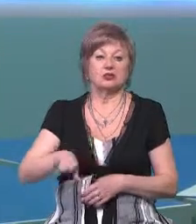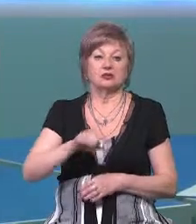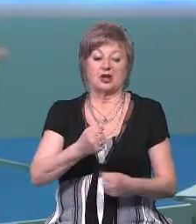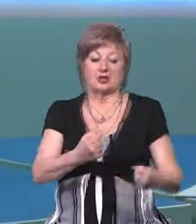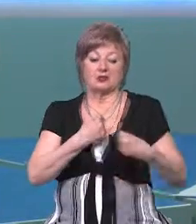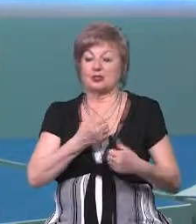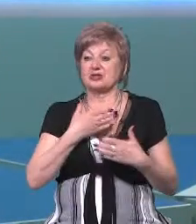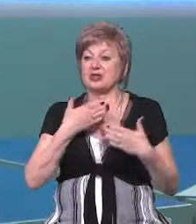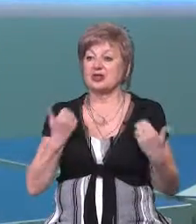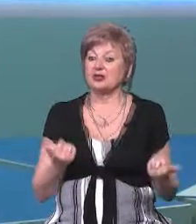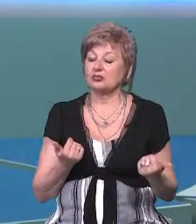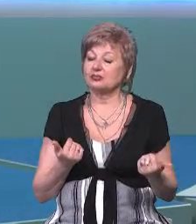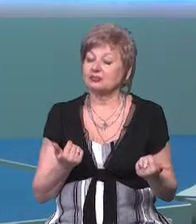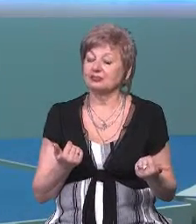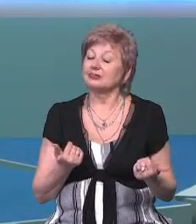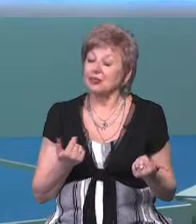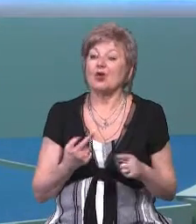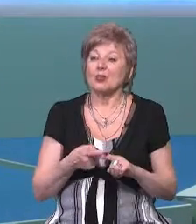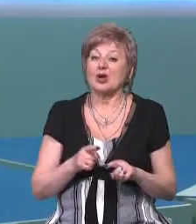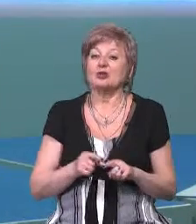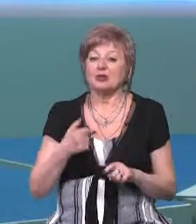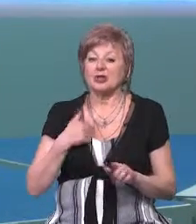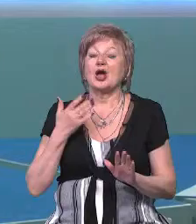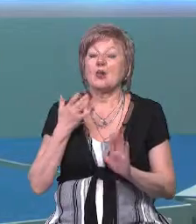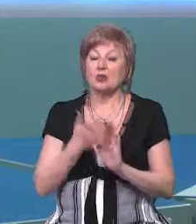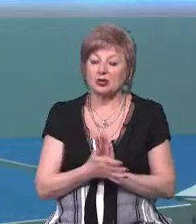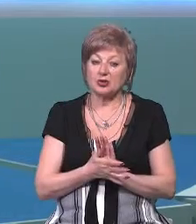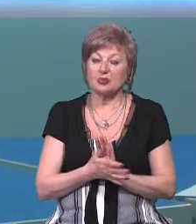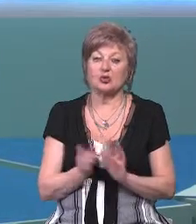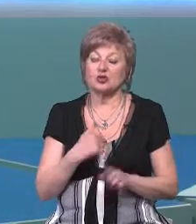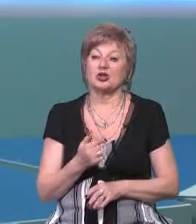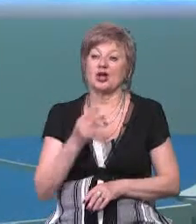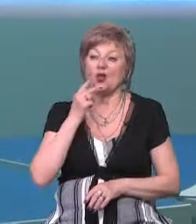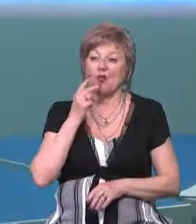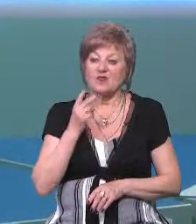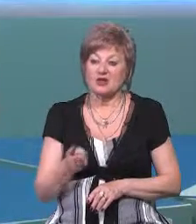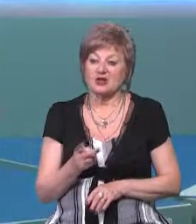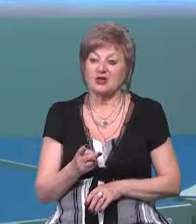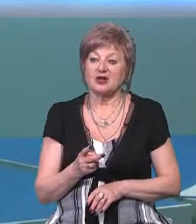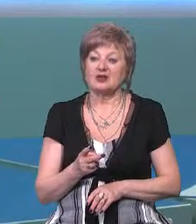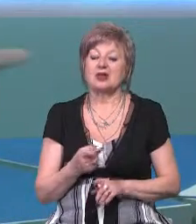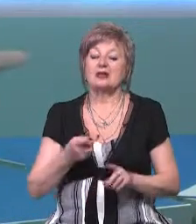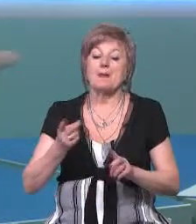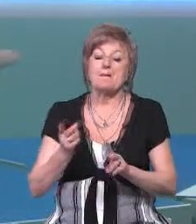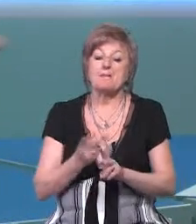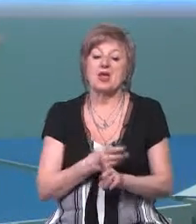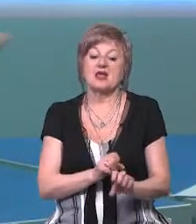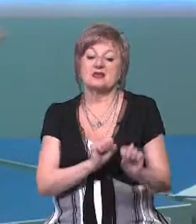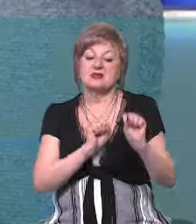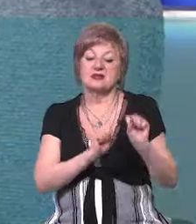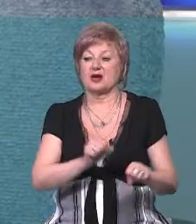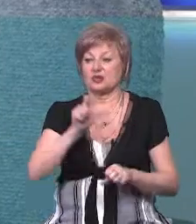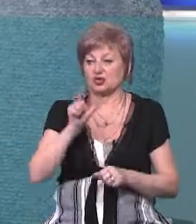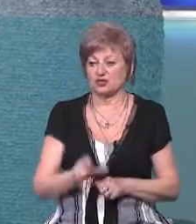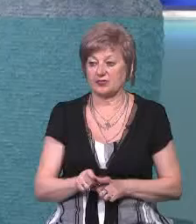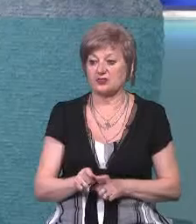Ну, такий. І я розумію, що те, що я побачила, то відчула, то, тобто, яка беззахисність людини. Вашу думку, як